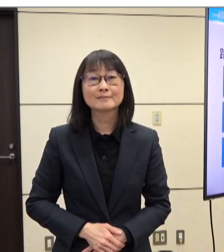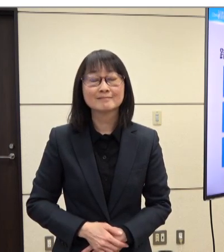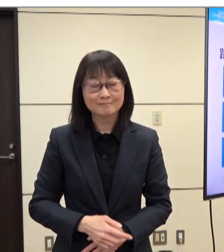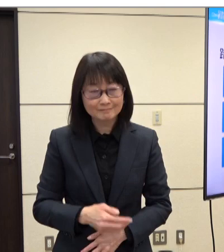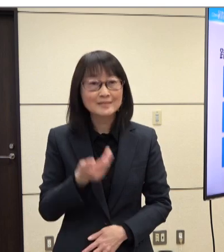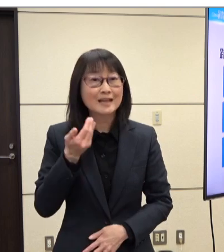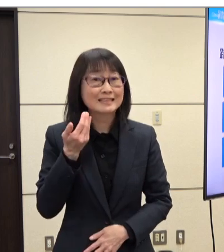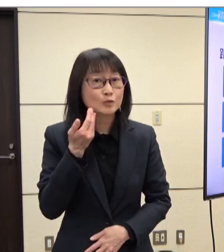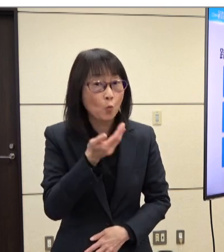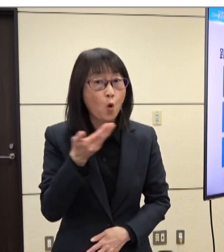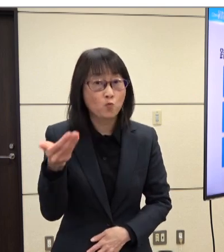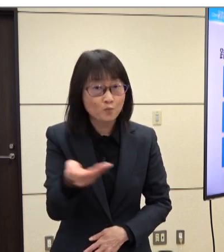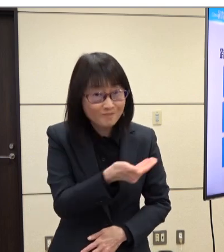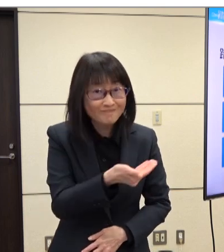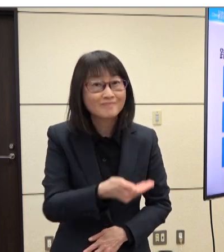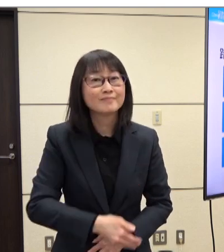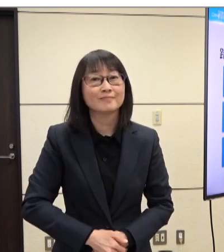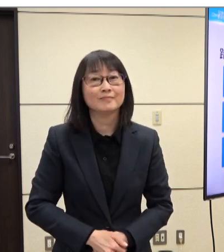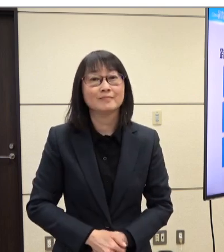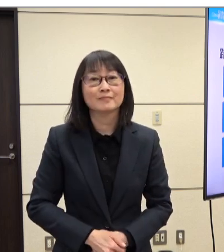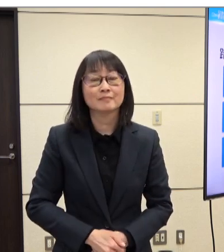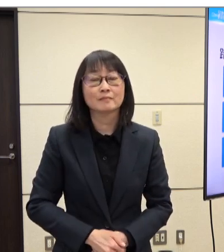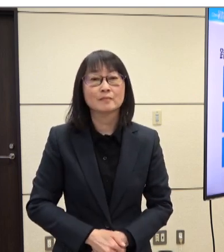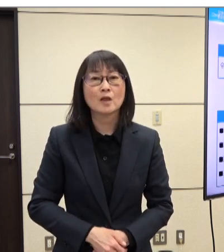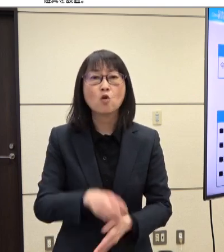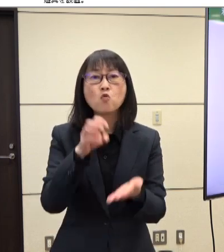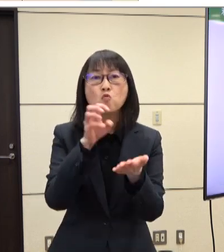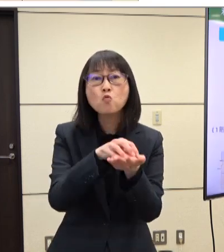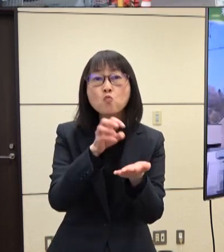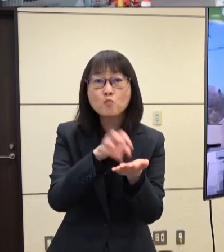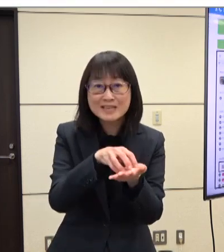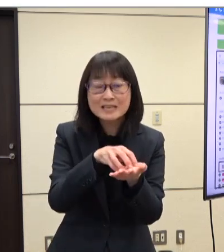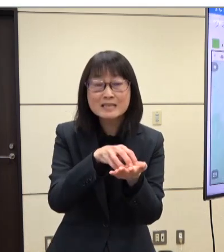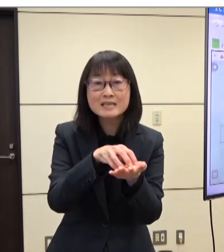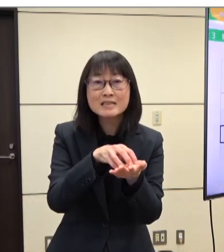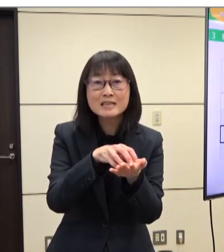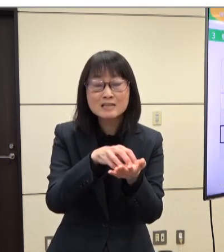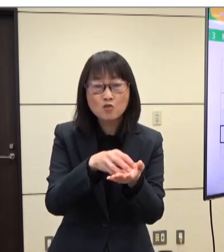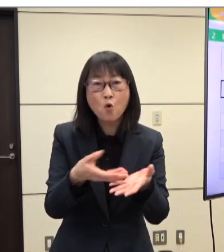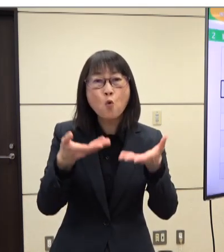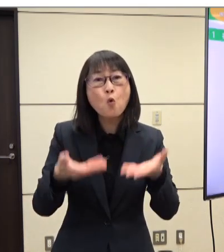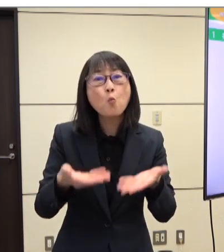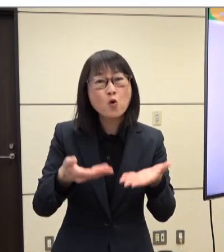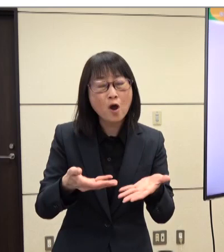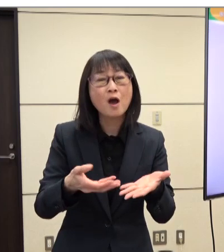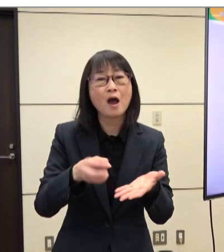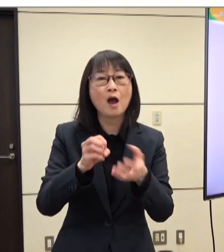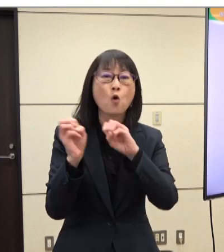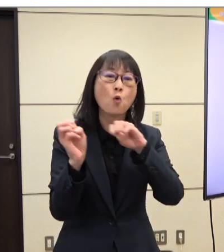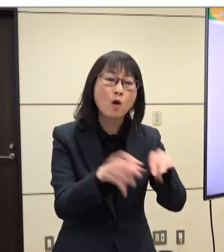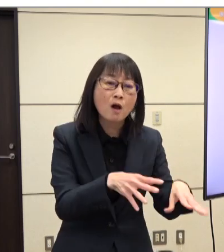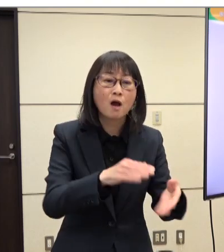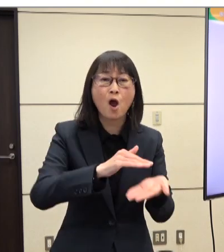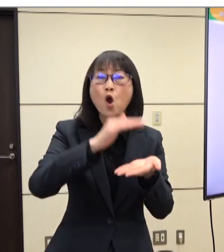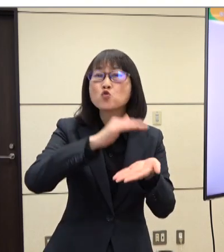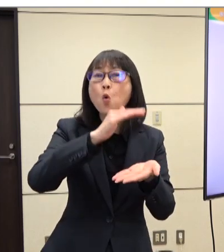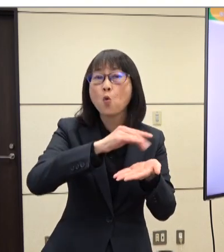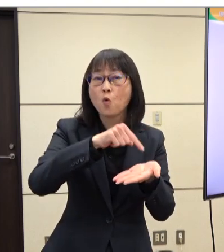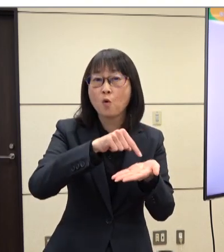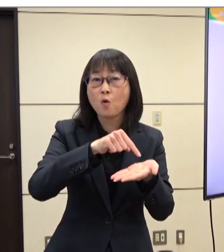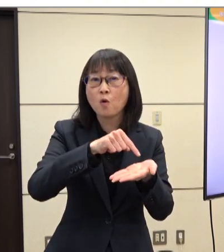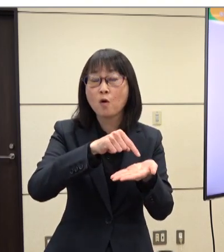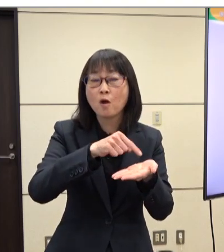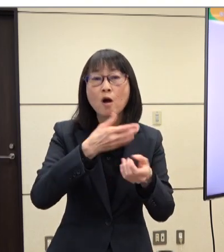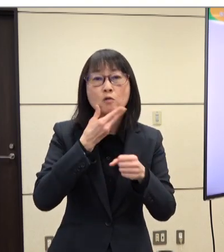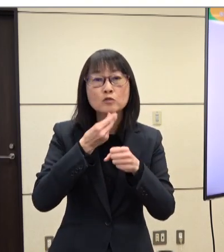します。よろしくお願いします。ゴミの排出量についてなんですけども、はい、まず福島市のゴミ